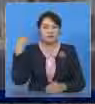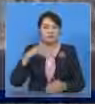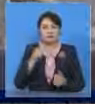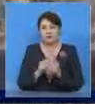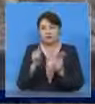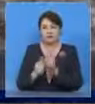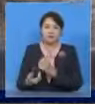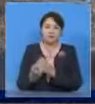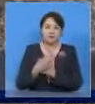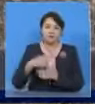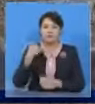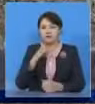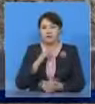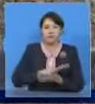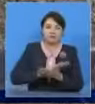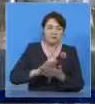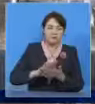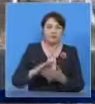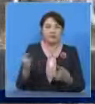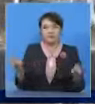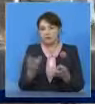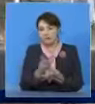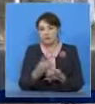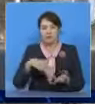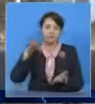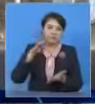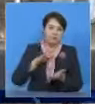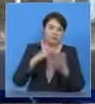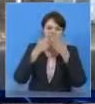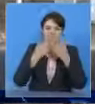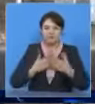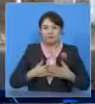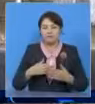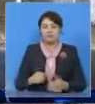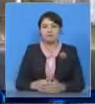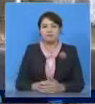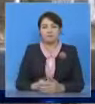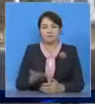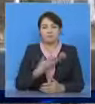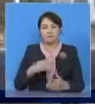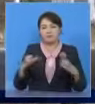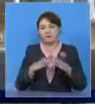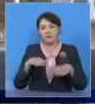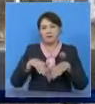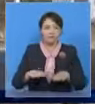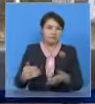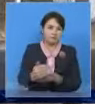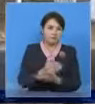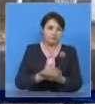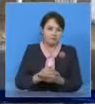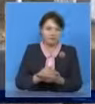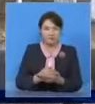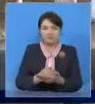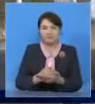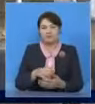выходить на субботник. Чистота не там, где убирают, а там, где не ссорят. Но, тем не менее, мы с коллективом решили убраться.